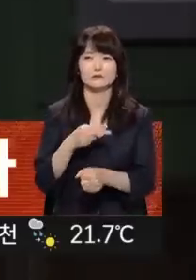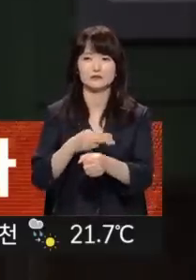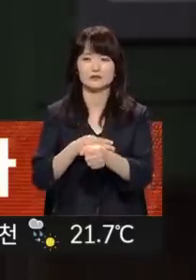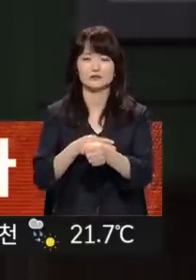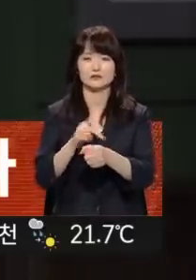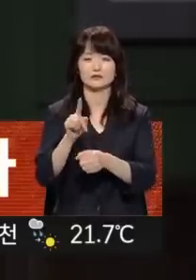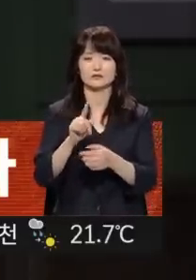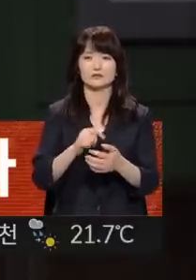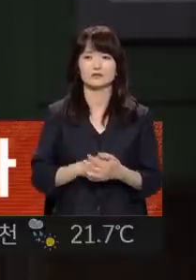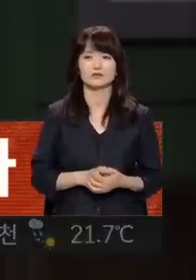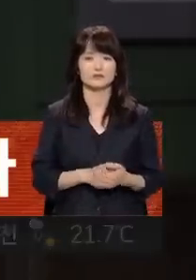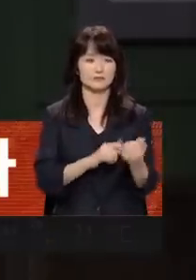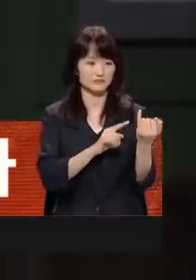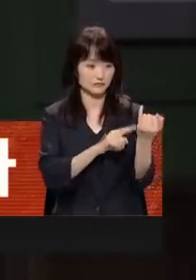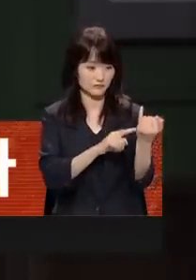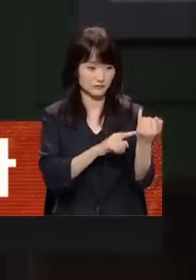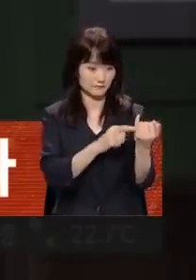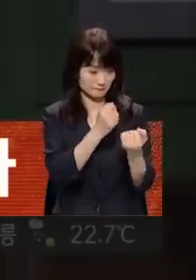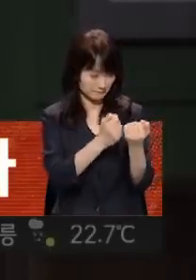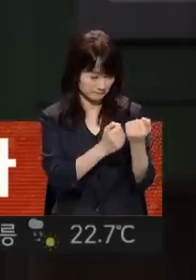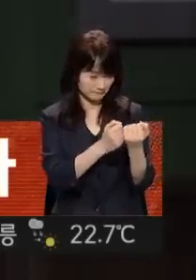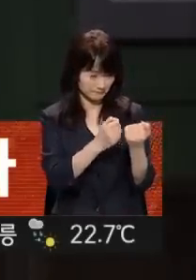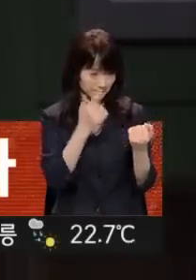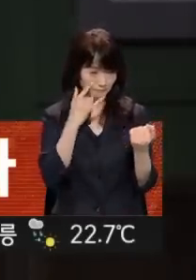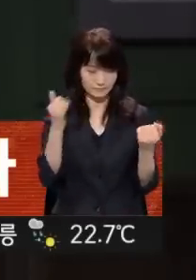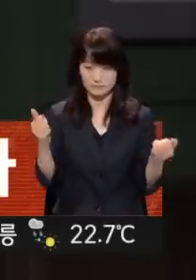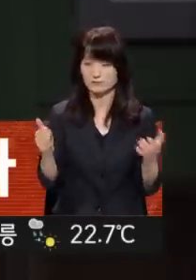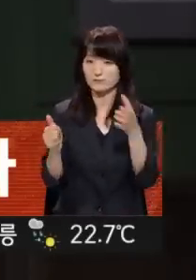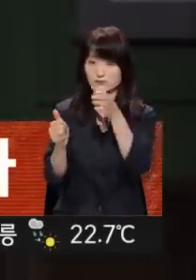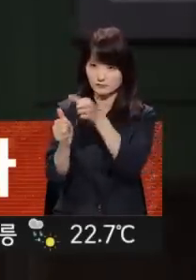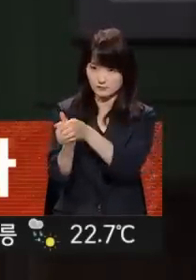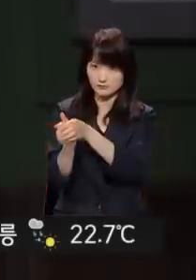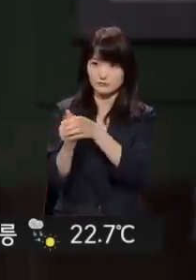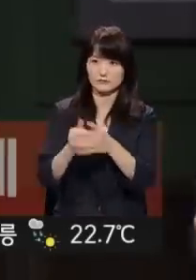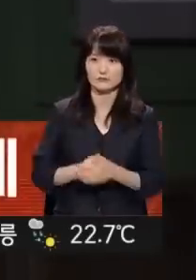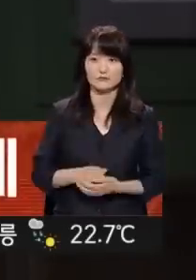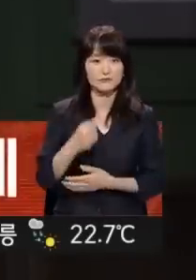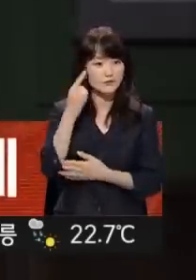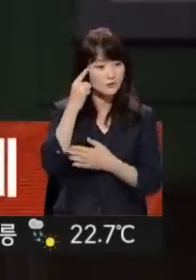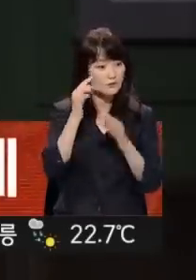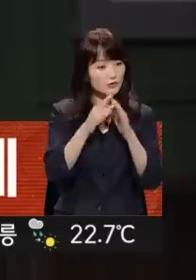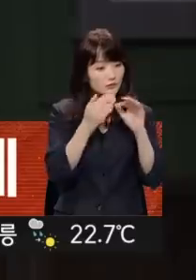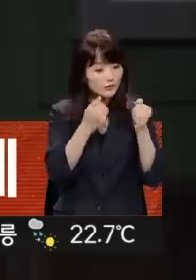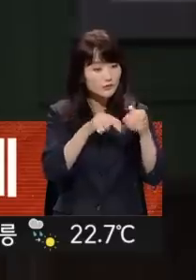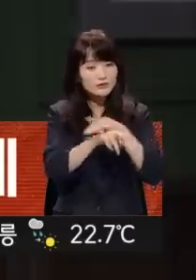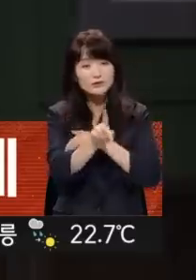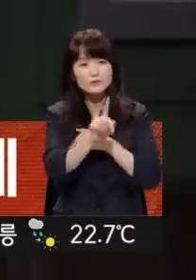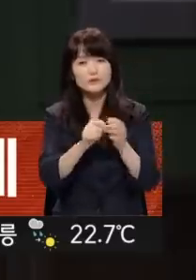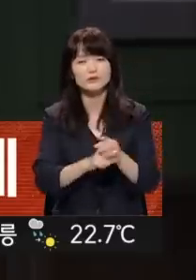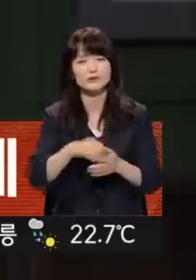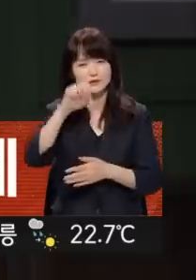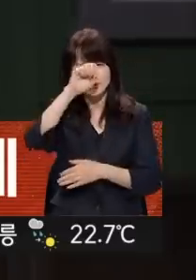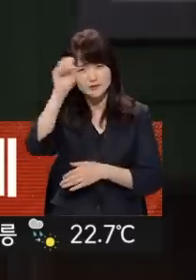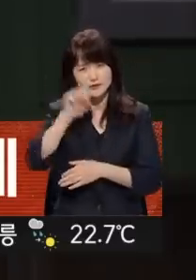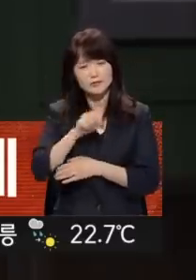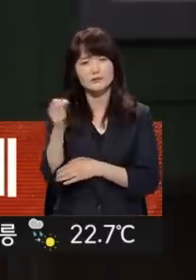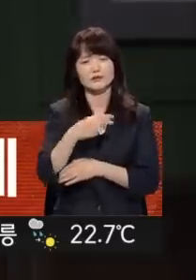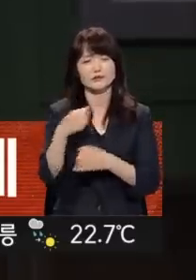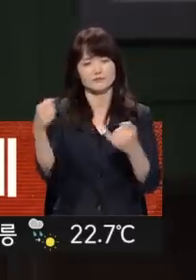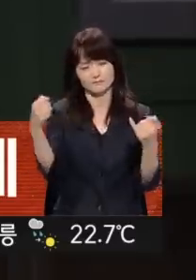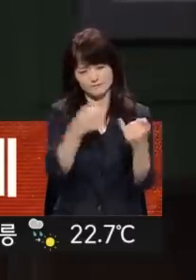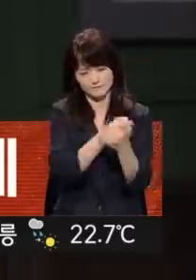일단은이 당시에 2항을 설득해서 부모에게 공개를 했다는 겁니다 그리고 왜 집을 나갔냐 하면서 새벽부터 다시 폭행이 시작이 됐고요